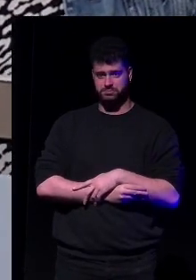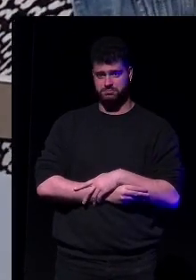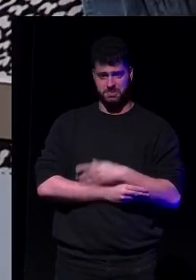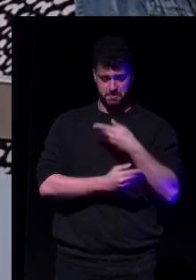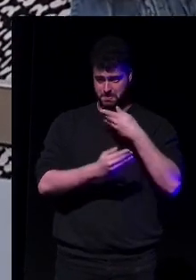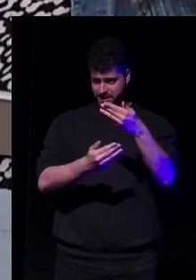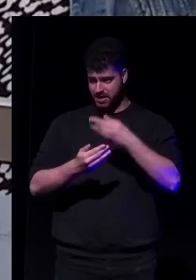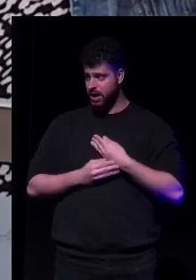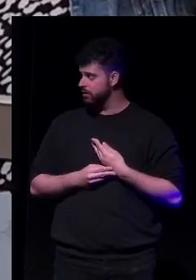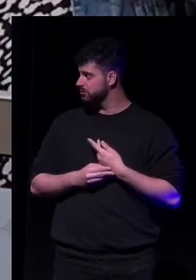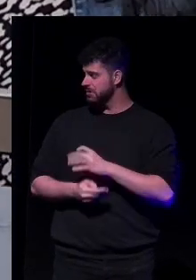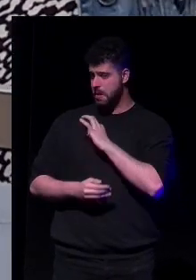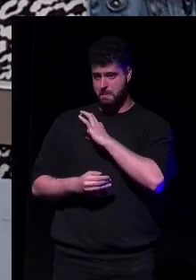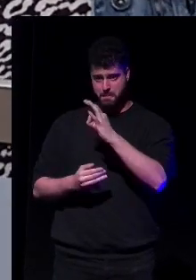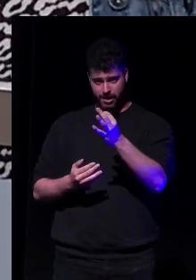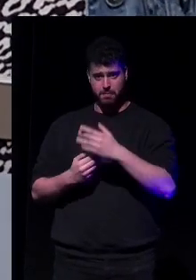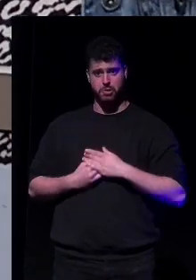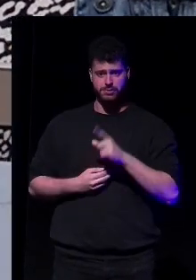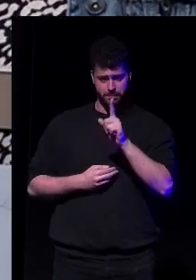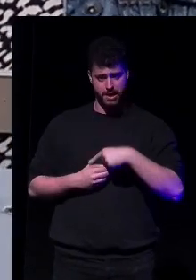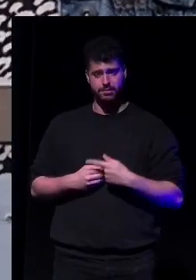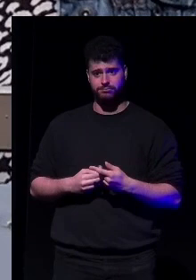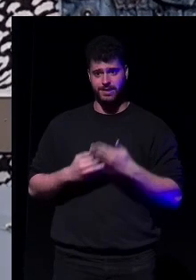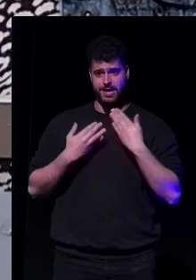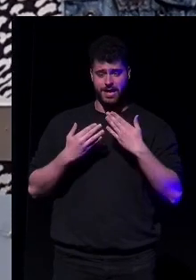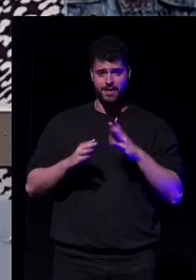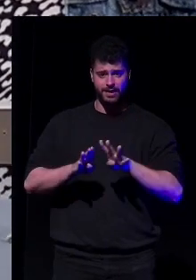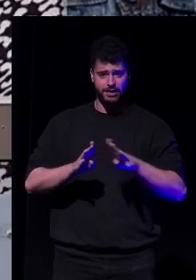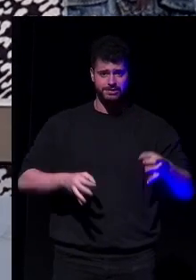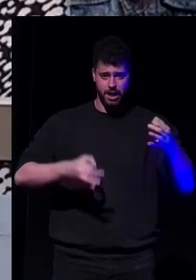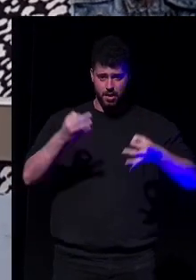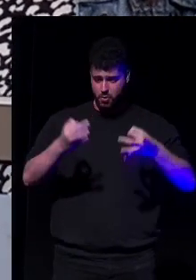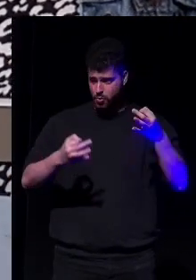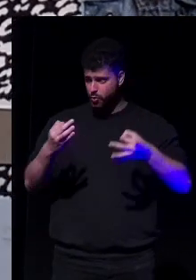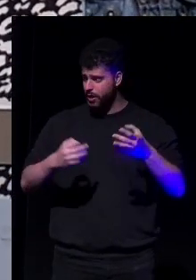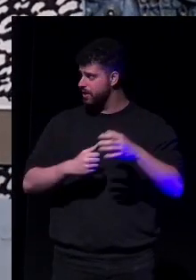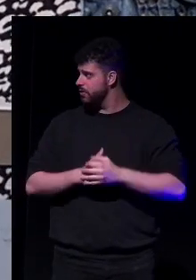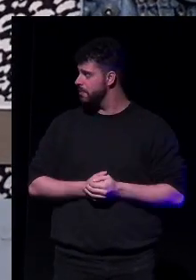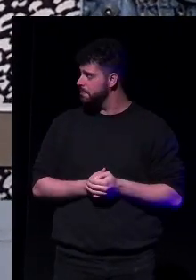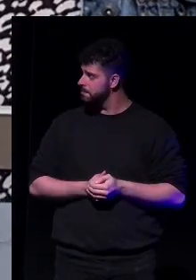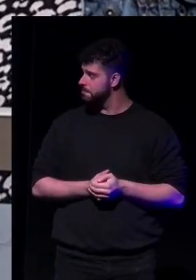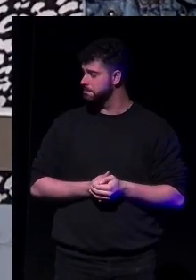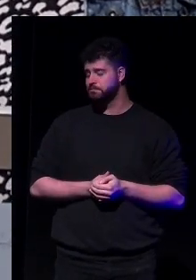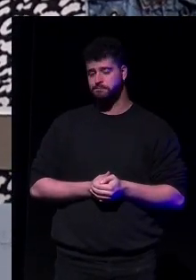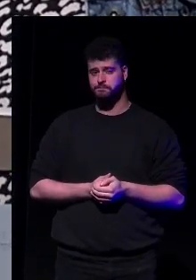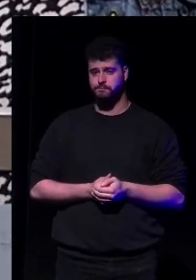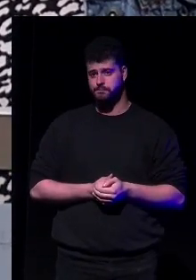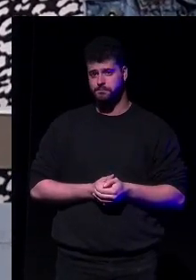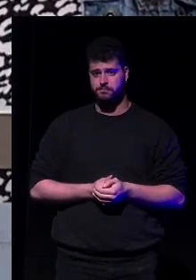convidar-nos i pel premi, òbviament. Gràcies també al jurat per tenir la gentilesa, doncs, de premiar-lo.